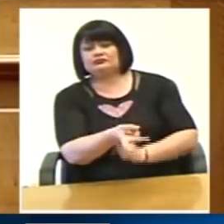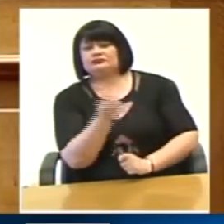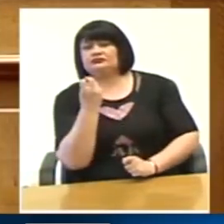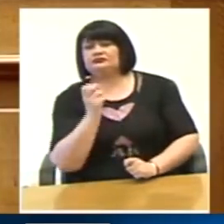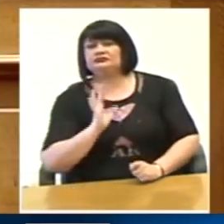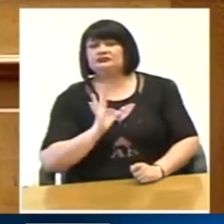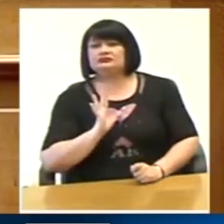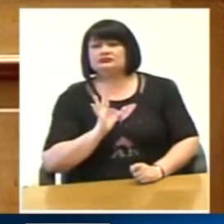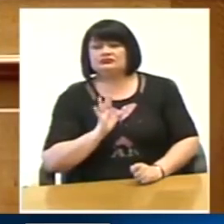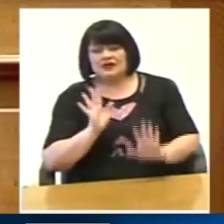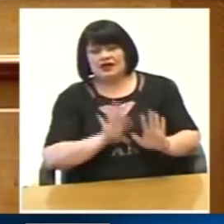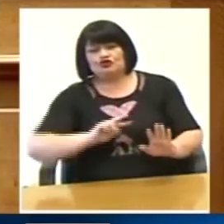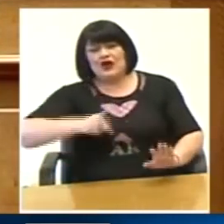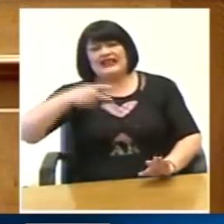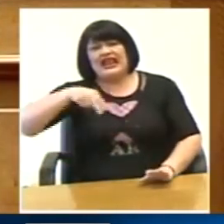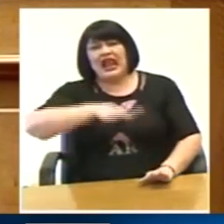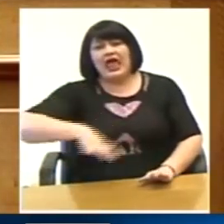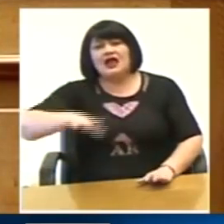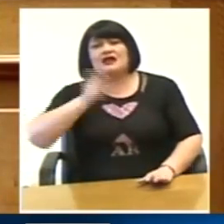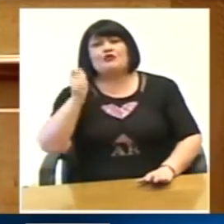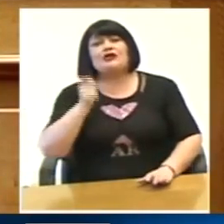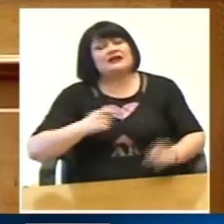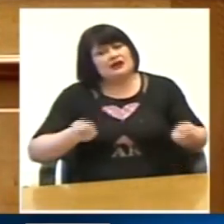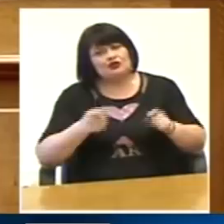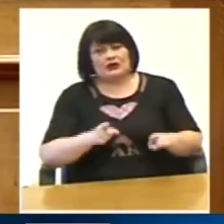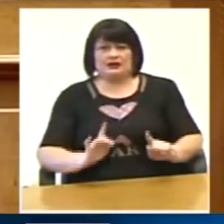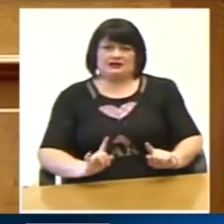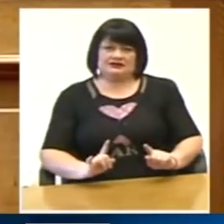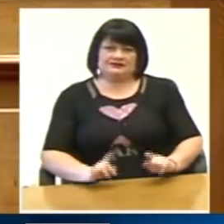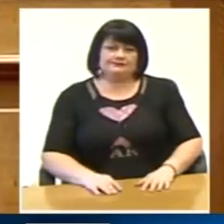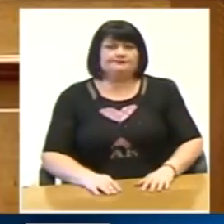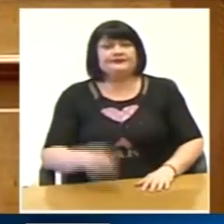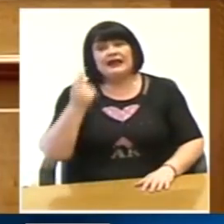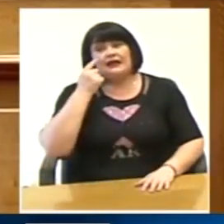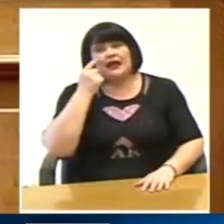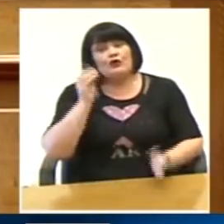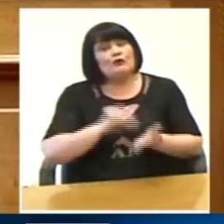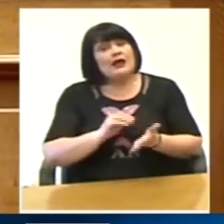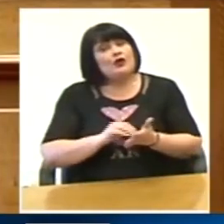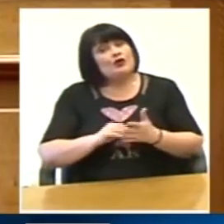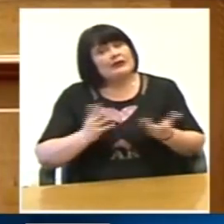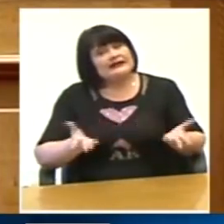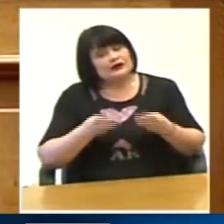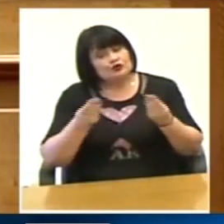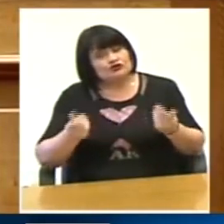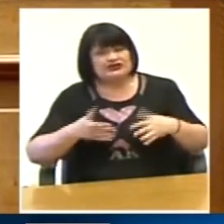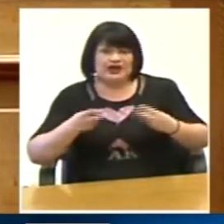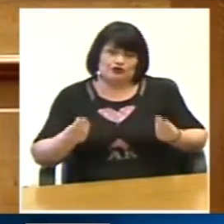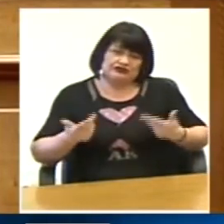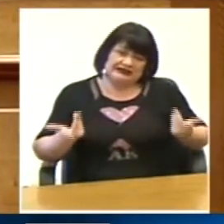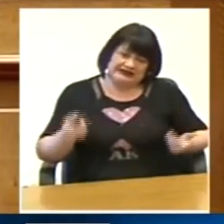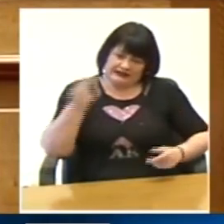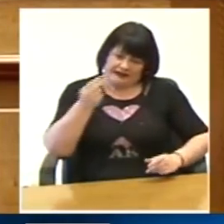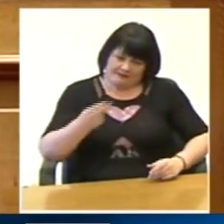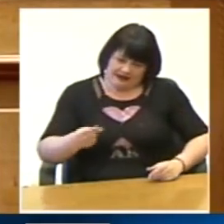μια αντιλαϊκή πολιτική. Ας δούμε όμως και κάποια άλλα ουσιαστικά ζητήματα,